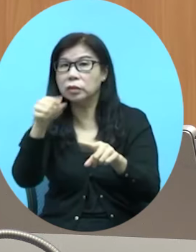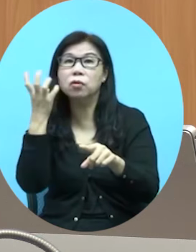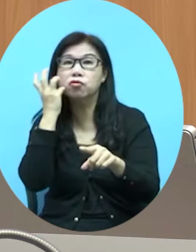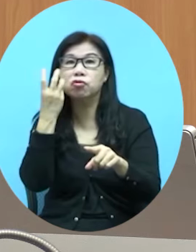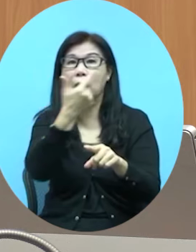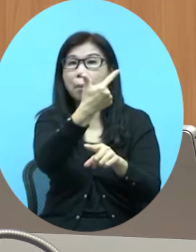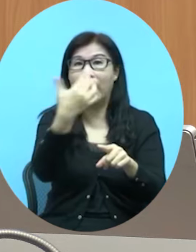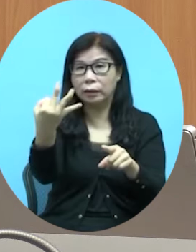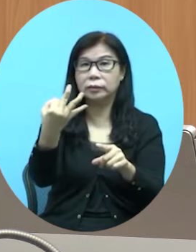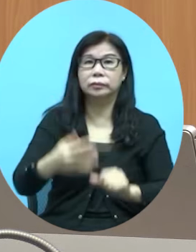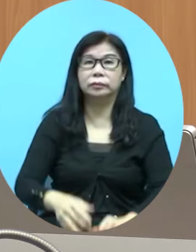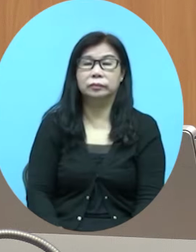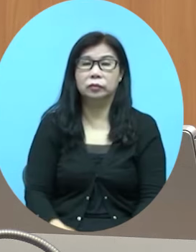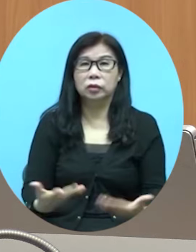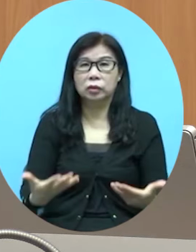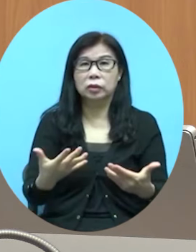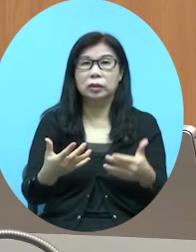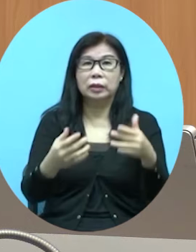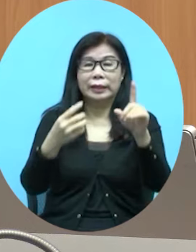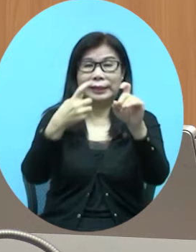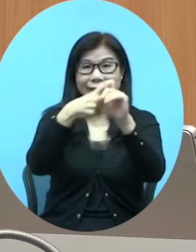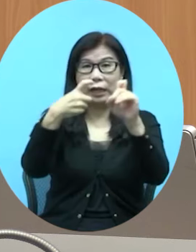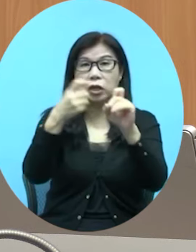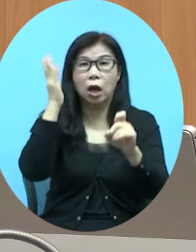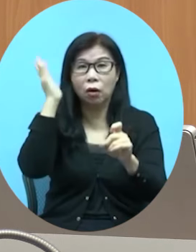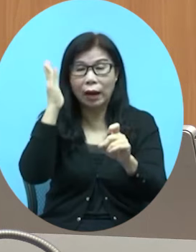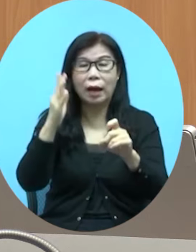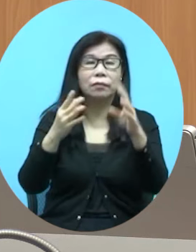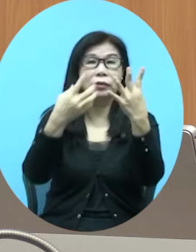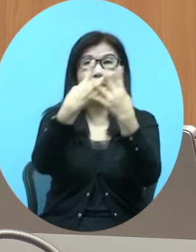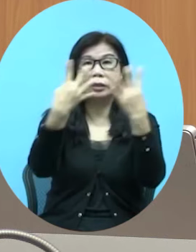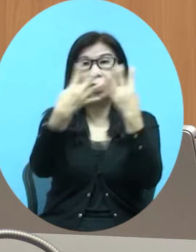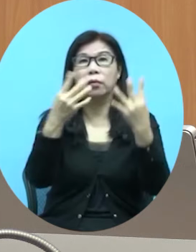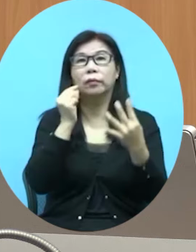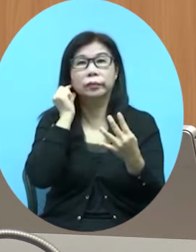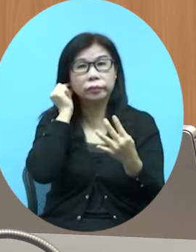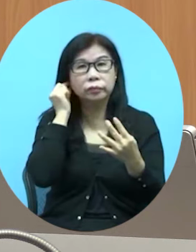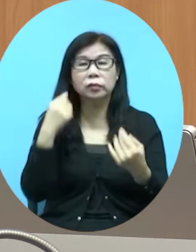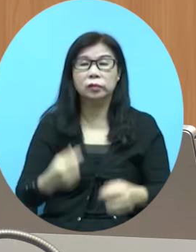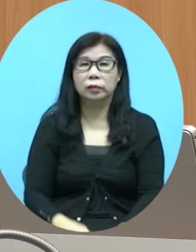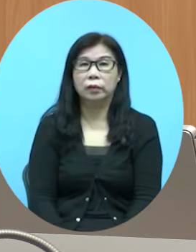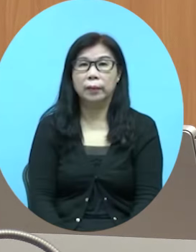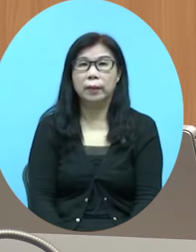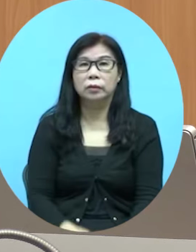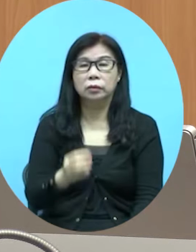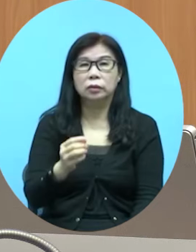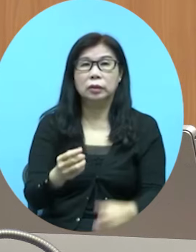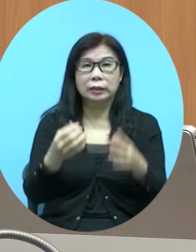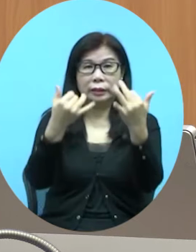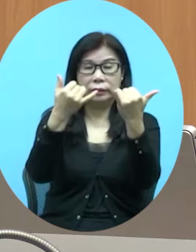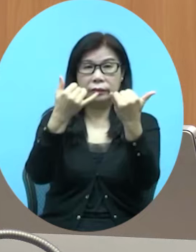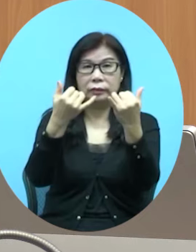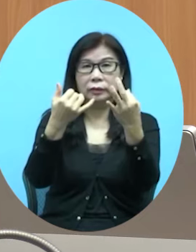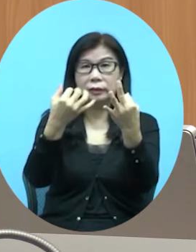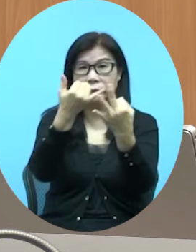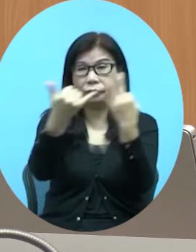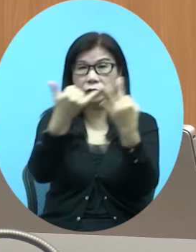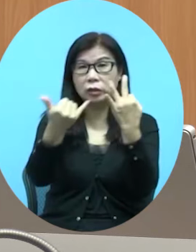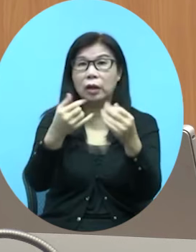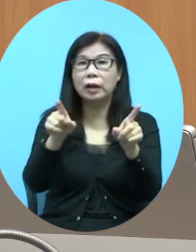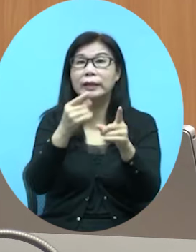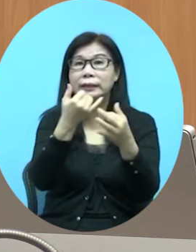他们现在是29男44女都提一提是36个个案是